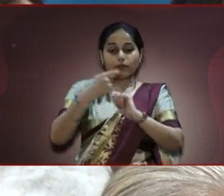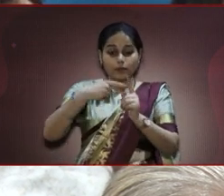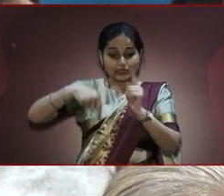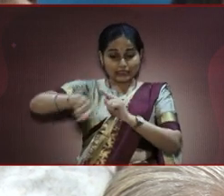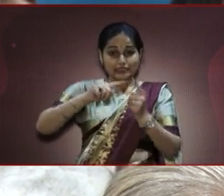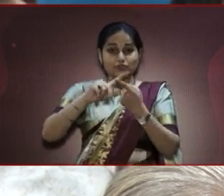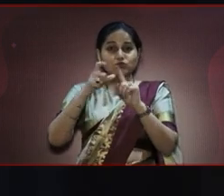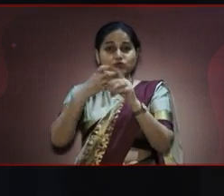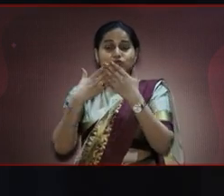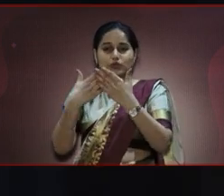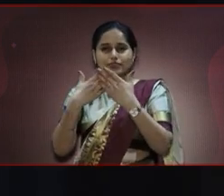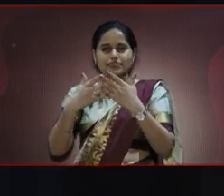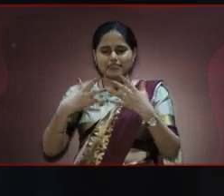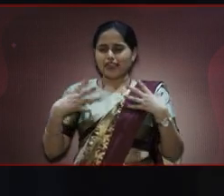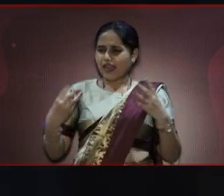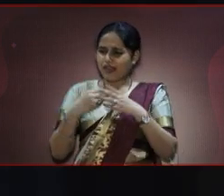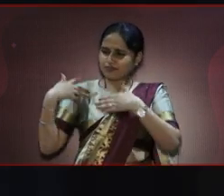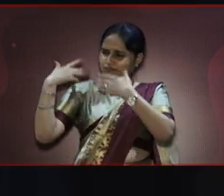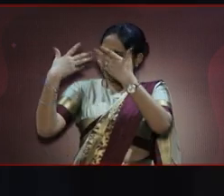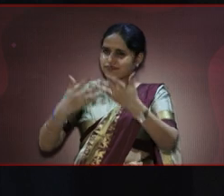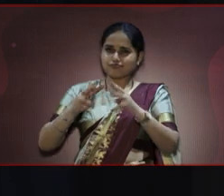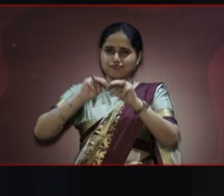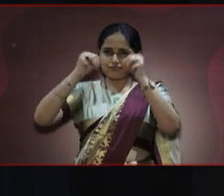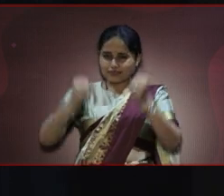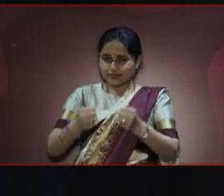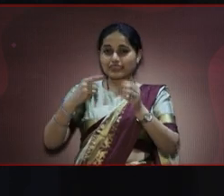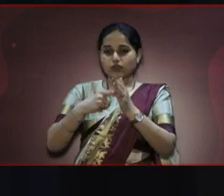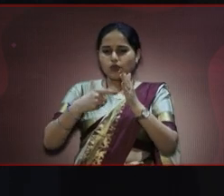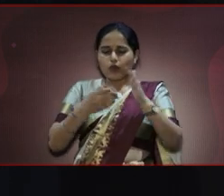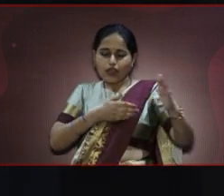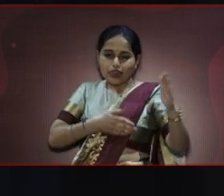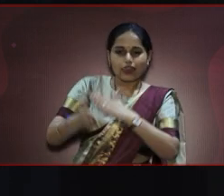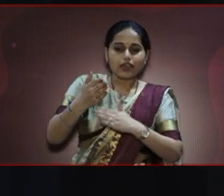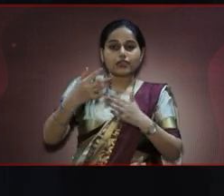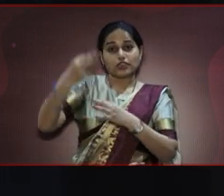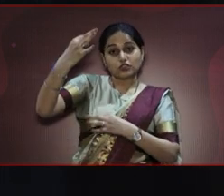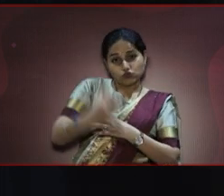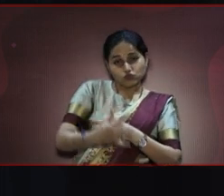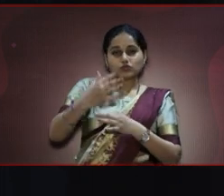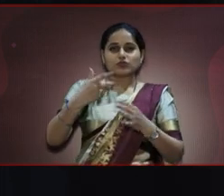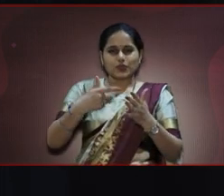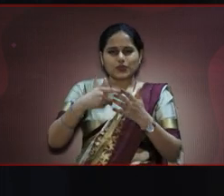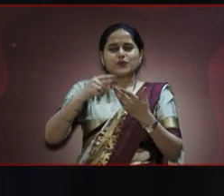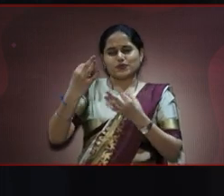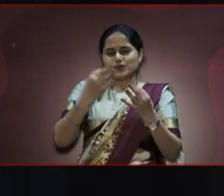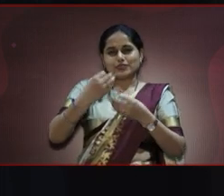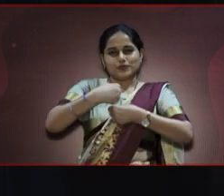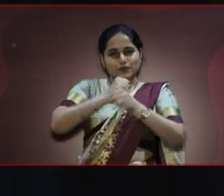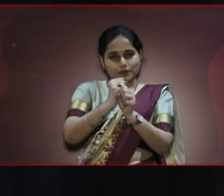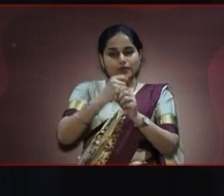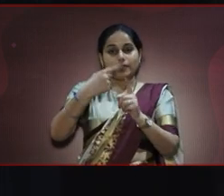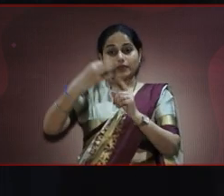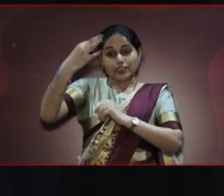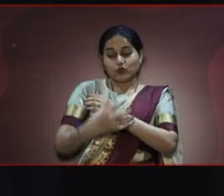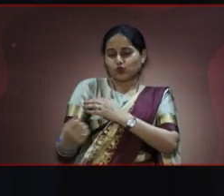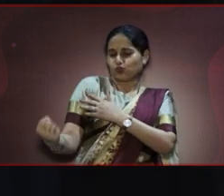तो एक जो हमारा अभी तक का सिस्टम रहा है उस सिस्टम से हम बाहर निकल करके एक नयापन, इसके डिस्ट्रीब्यूशन सिस्टम में भी एक नई